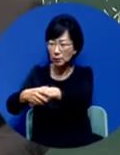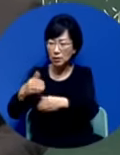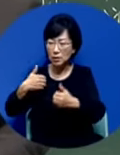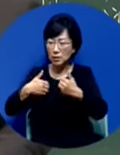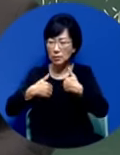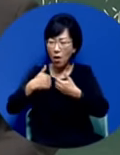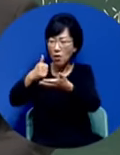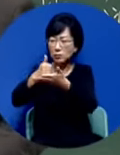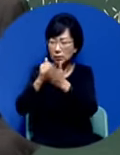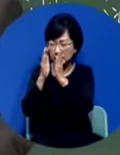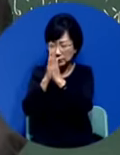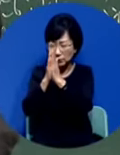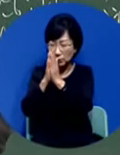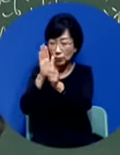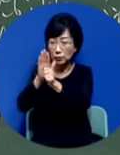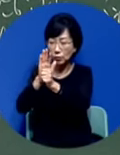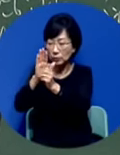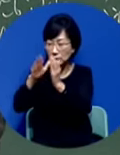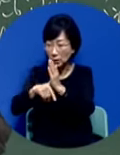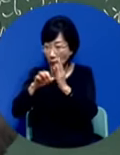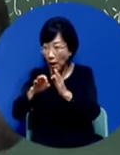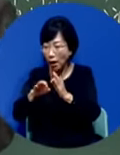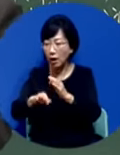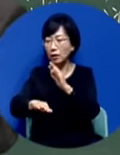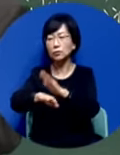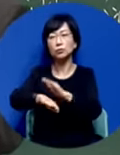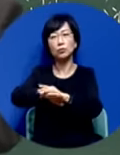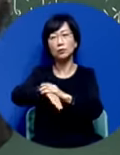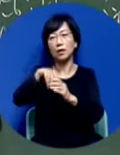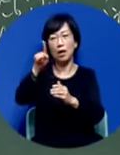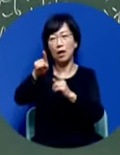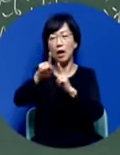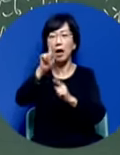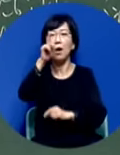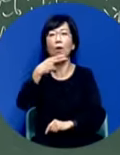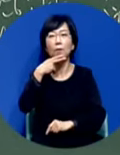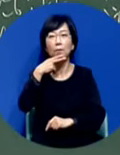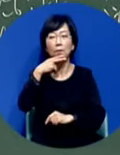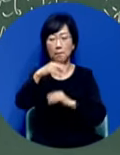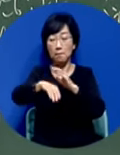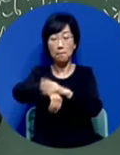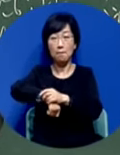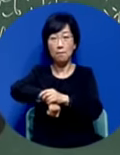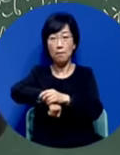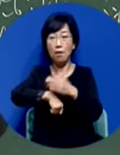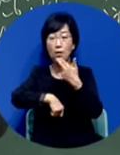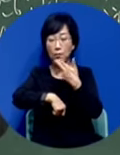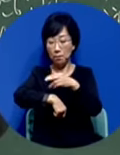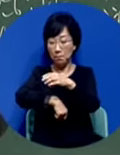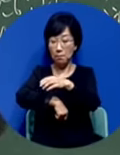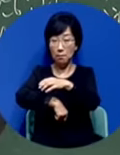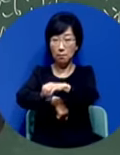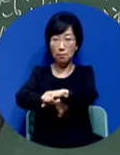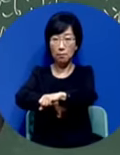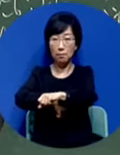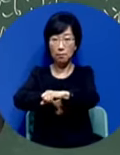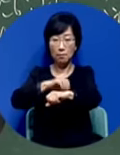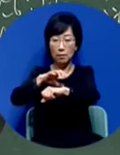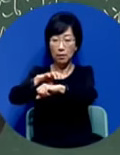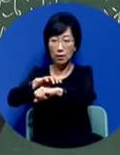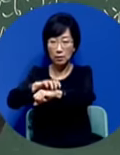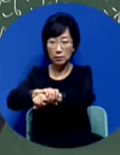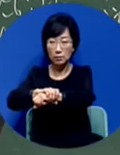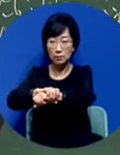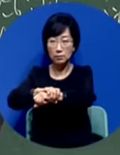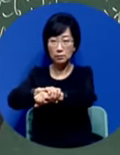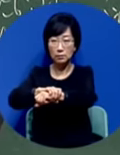那他握着我的手来接待耶稣基督的时候，我才明白。 한쪽 팔이 없다는 걸 알았어요. 但我知道他只有一条胳膊。 그럼 이제 나머지 손을 잡고 해야 되는데 손잡고 기도하려니까